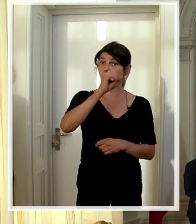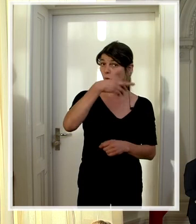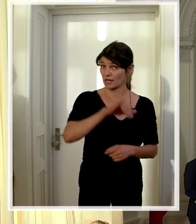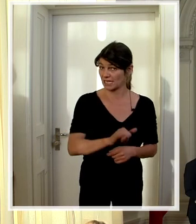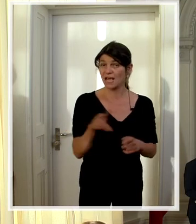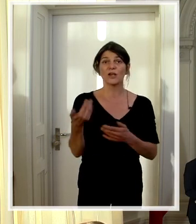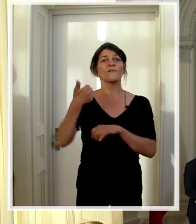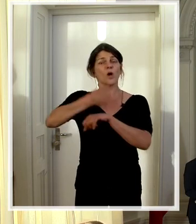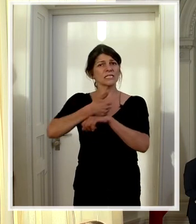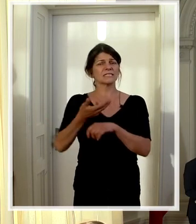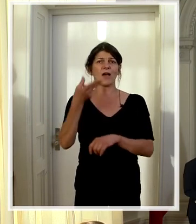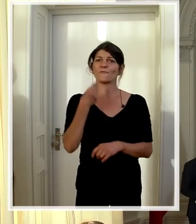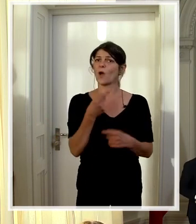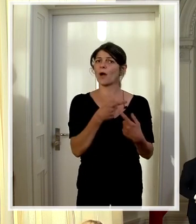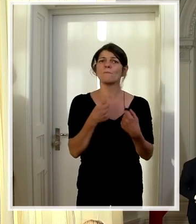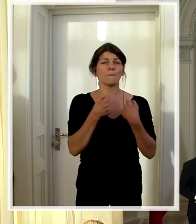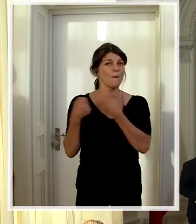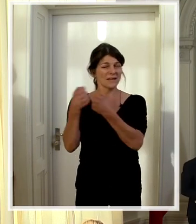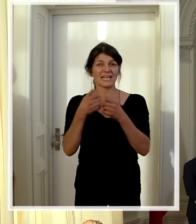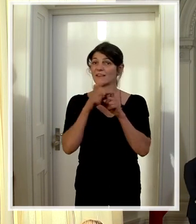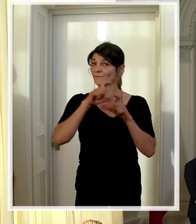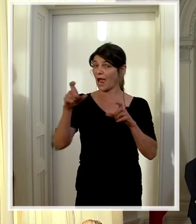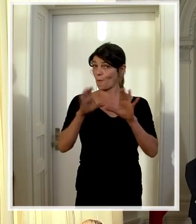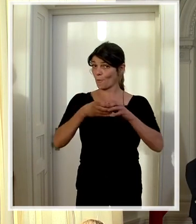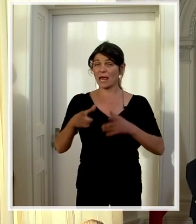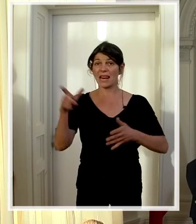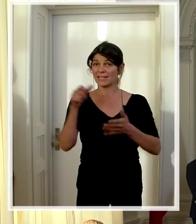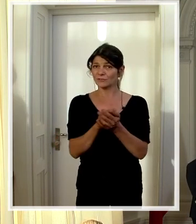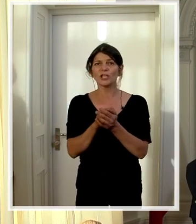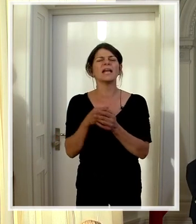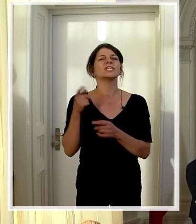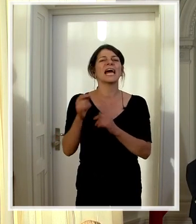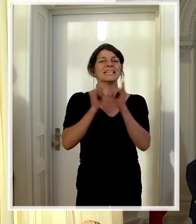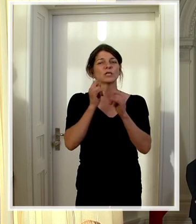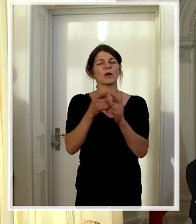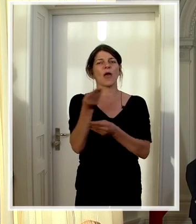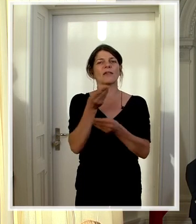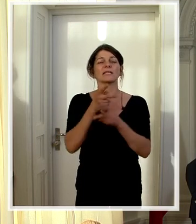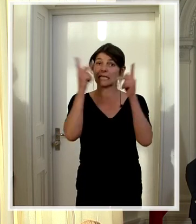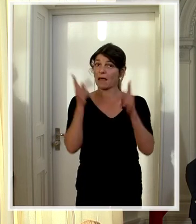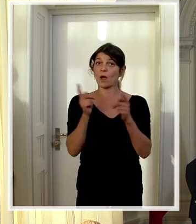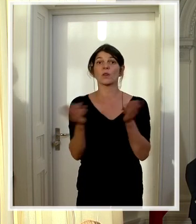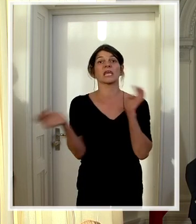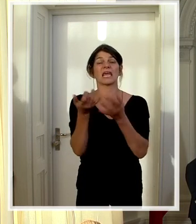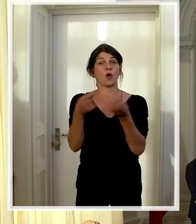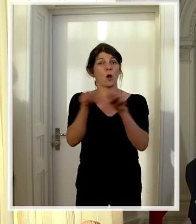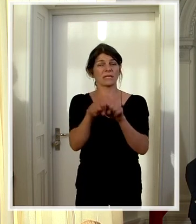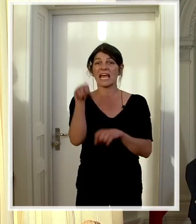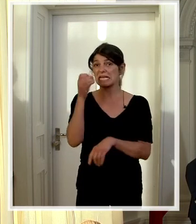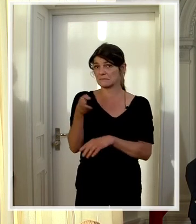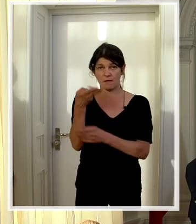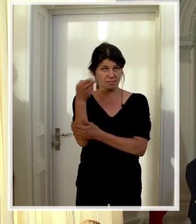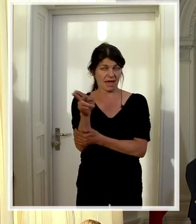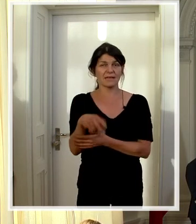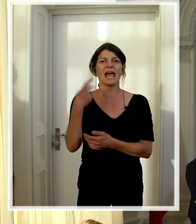Vorsitzender der Mobilitätsfachgruppe der Liechtensteiner Industrie- und Handelskammer und vom Gegenkomitee S-Bahn Nein,